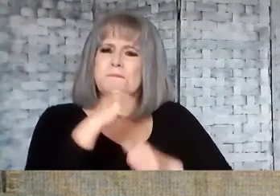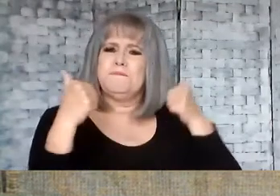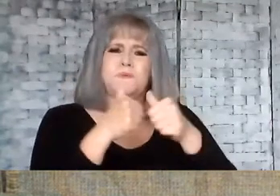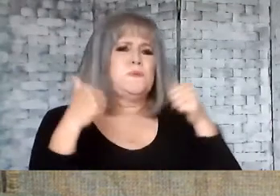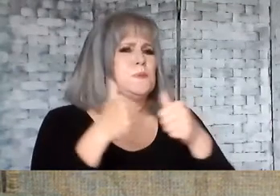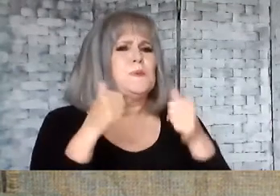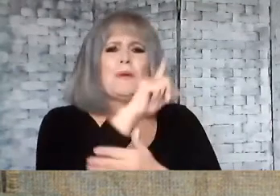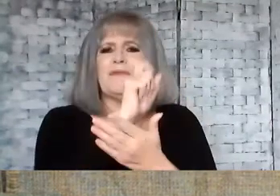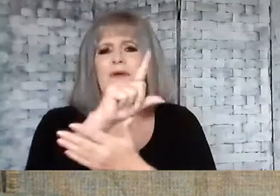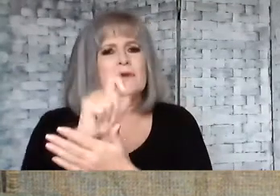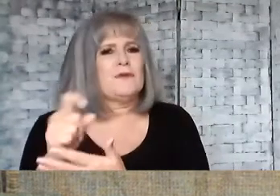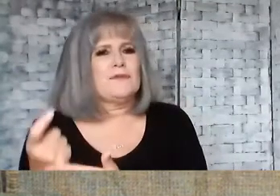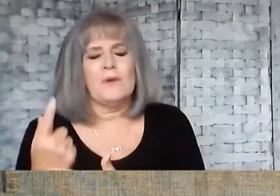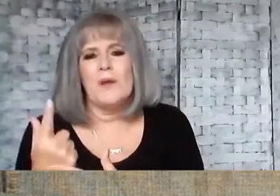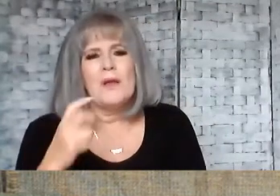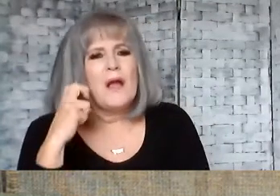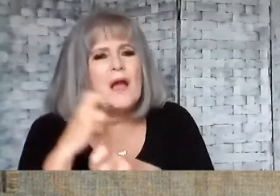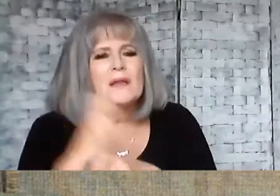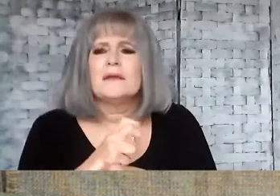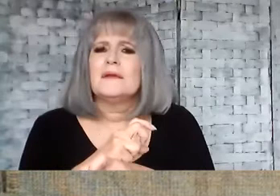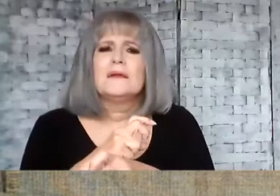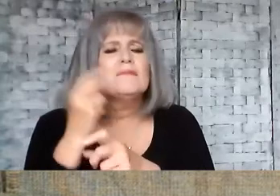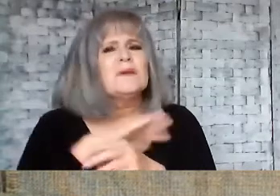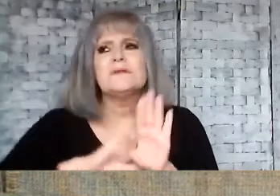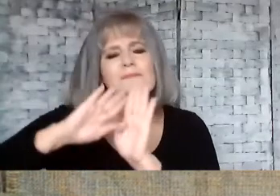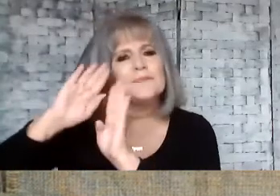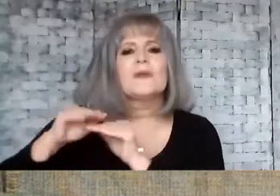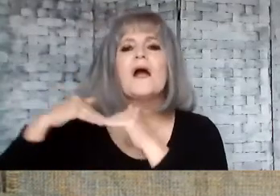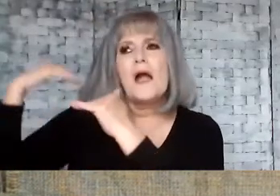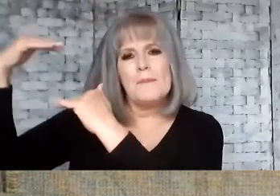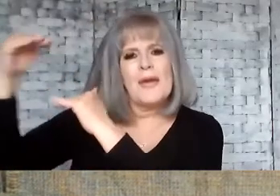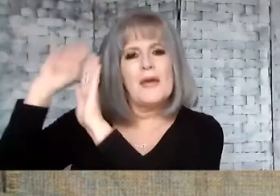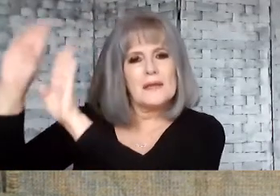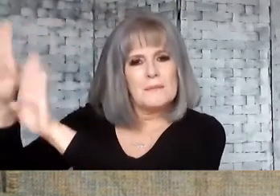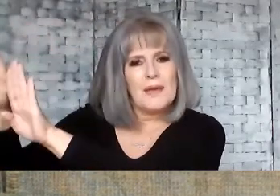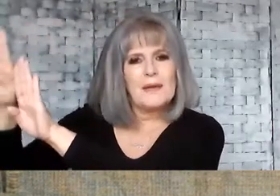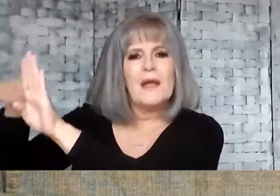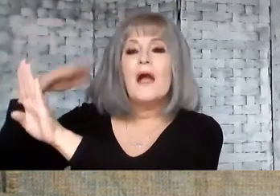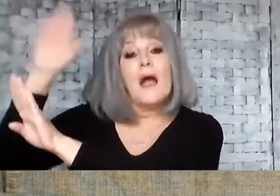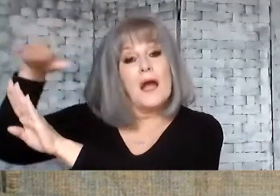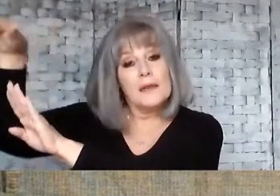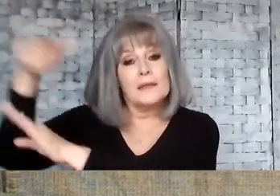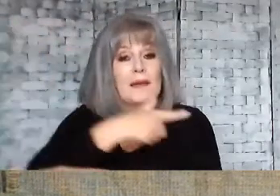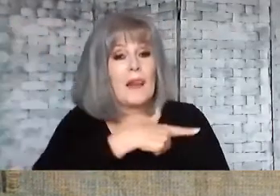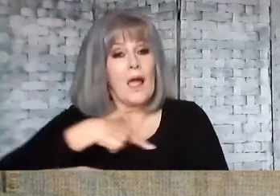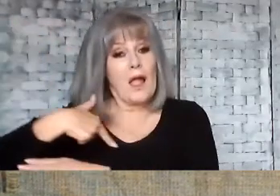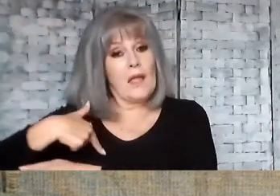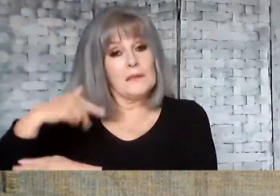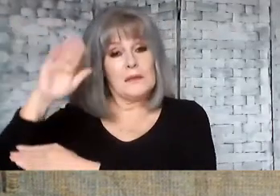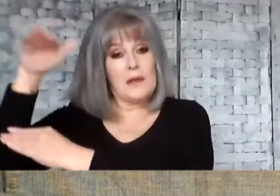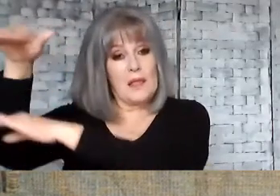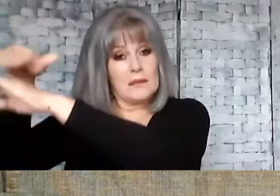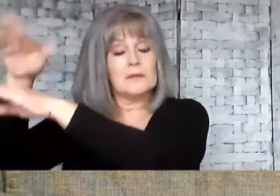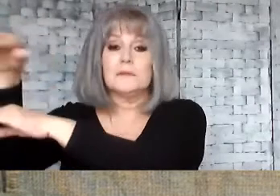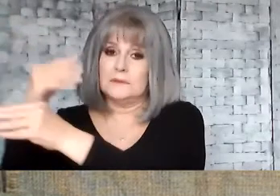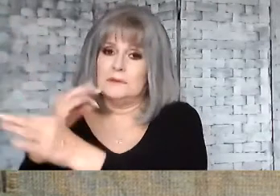ons raak nie nou betrokke by daai ingewikkelde redenasies nie. Sit hom net op die rakkie, ons kan ander keer oor dit miskien praat. Kom ons maak